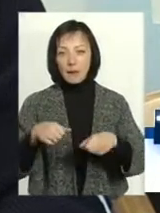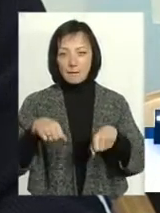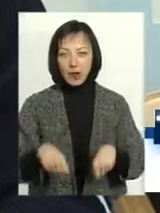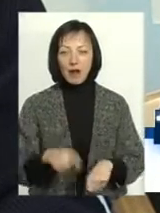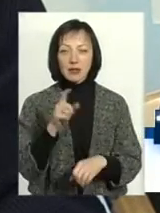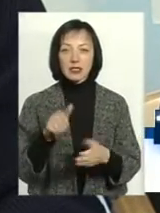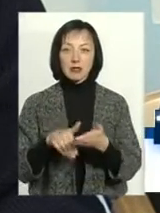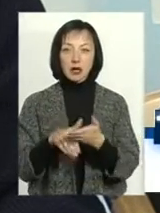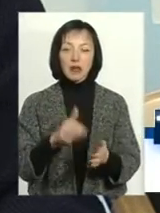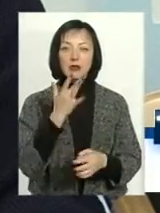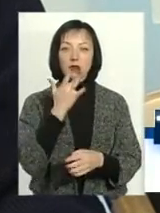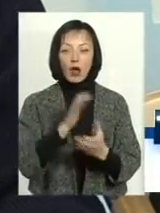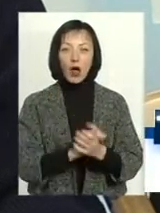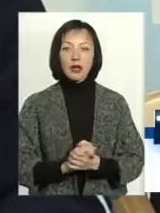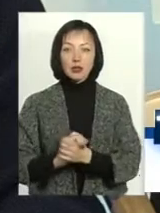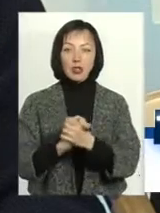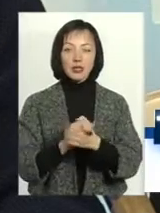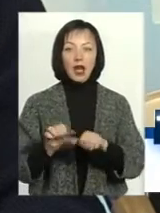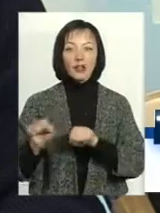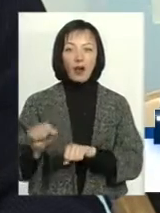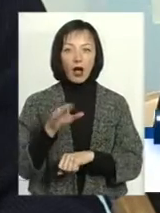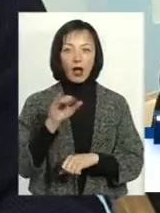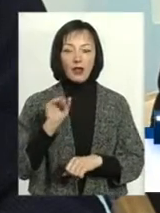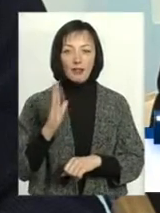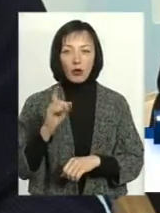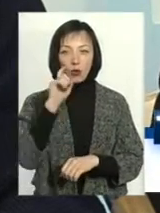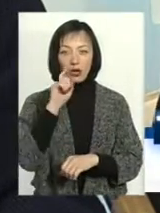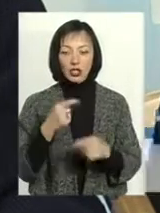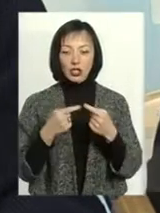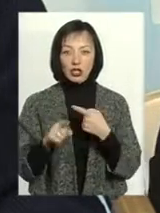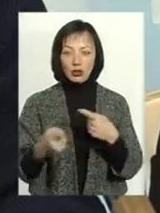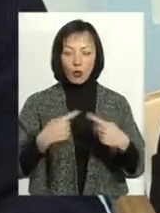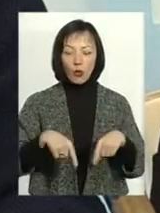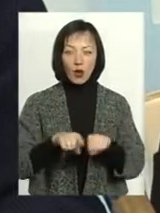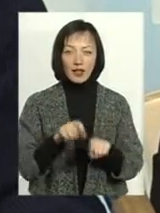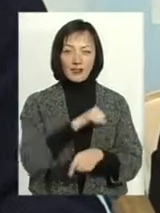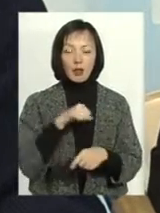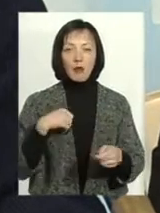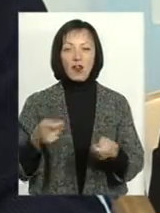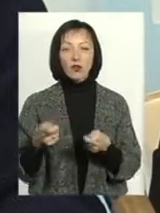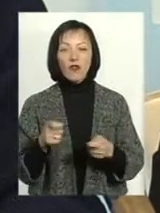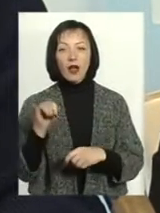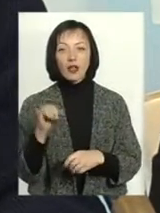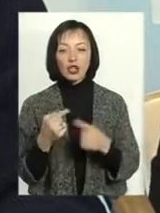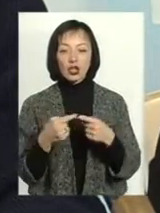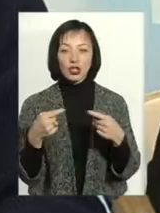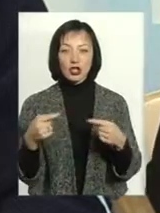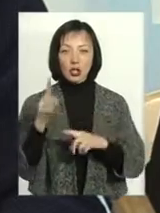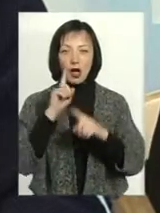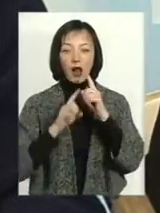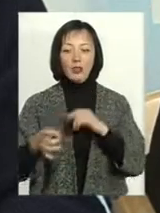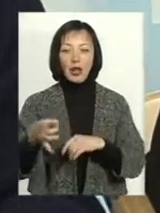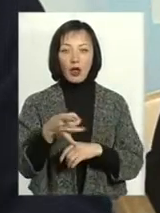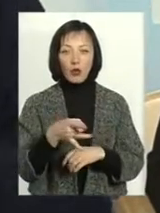сприяння Національної асоціації адвокатів України, інших органів адвокатського самоврядування та інших рад